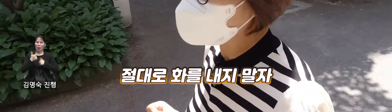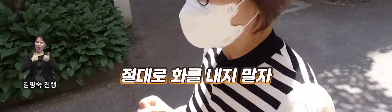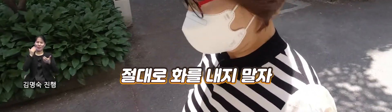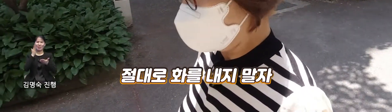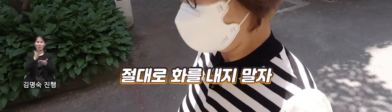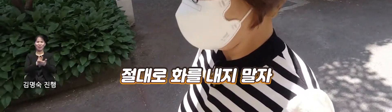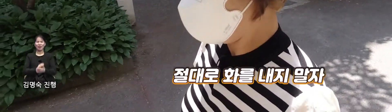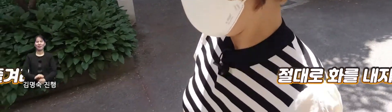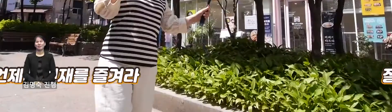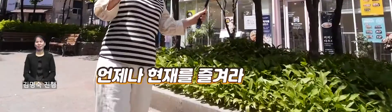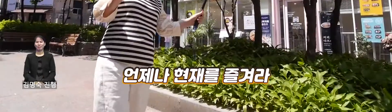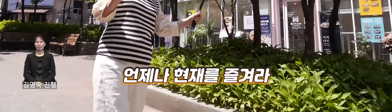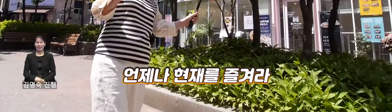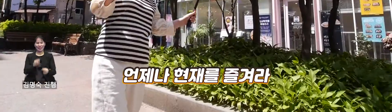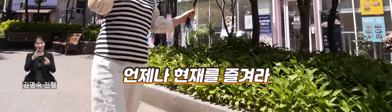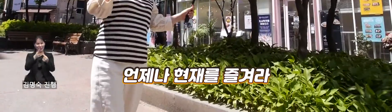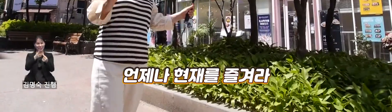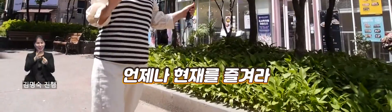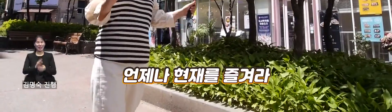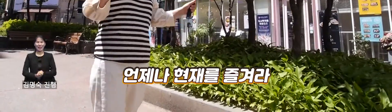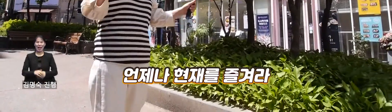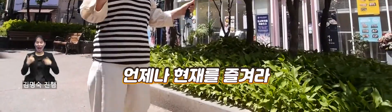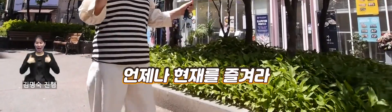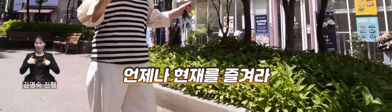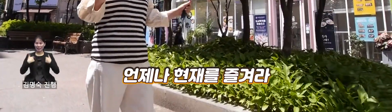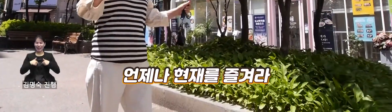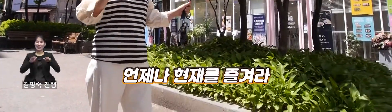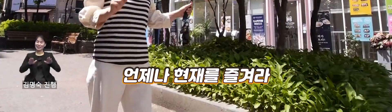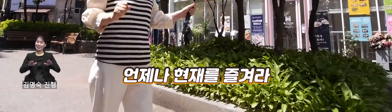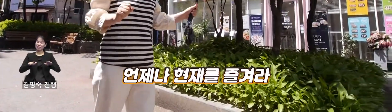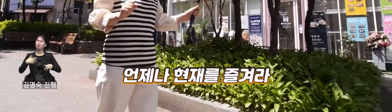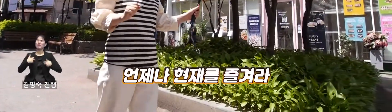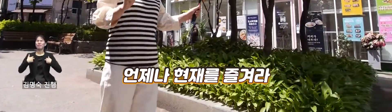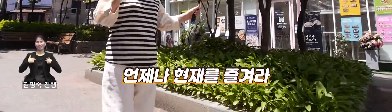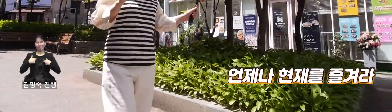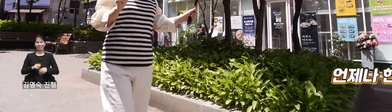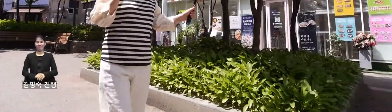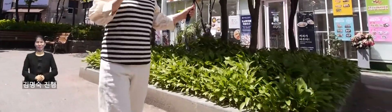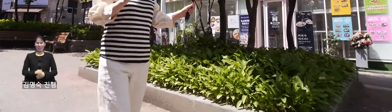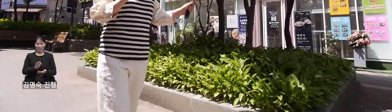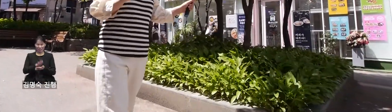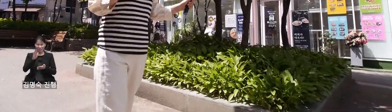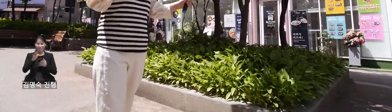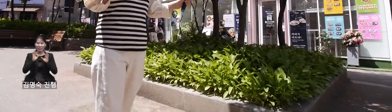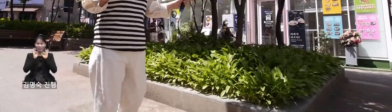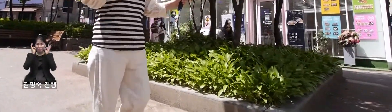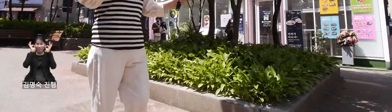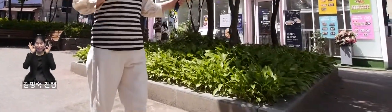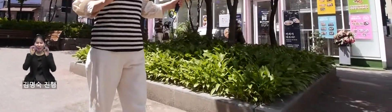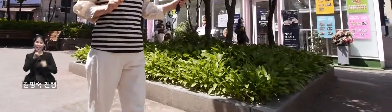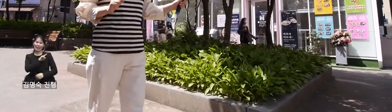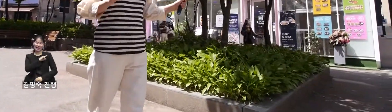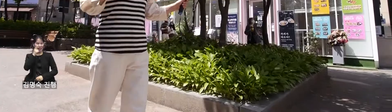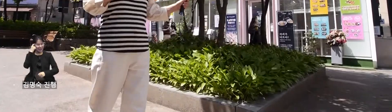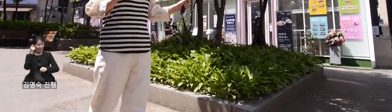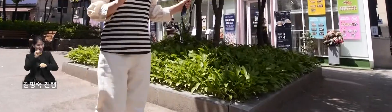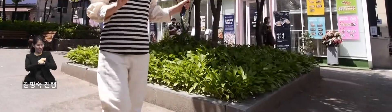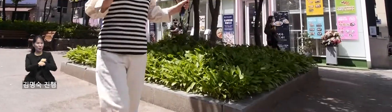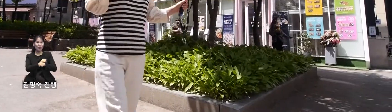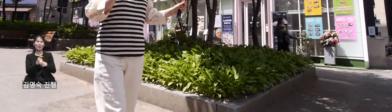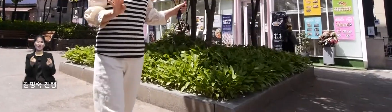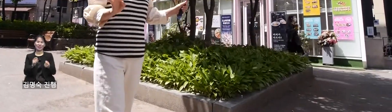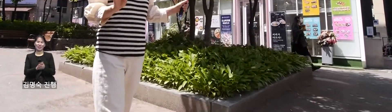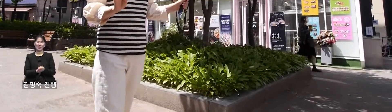성을 내지 말 것. 셋째, 언제나 현재를 즐길 것. 정렬을 다하는 것이 가장 현명하다는